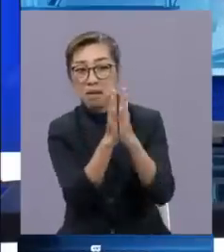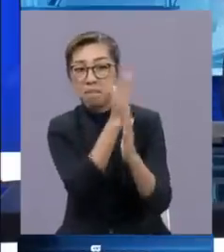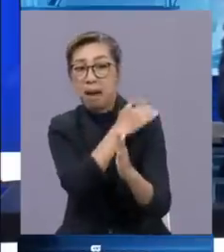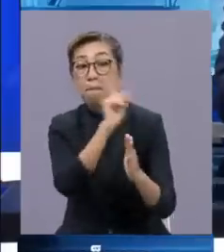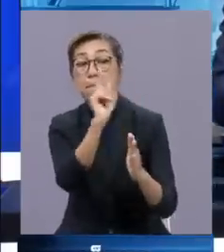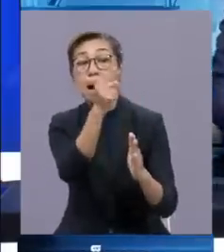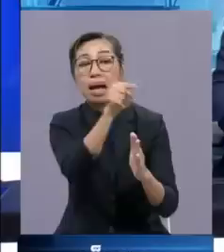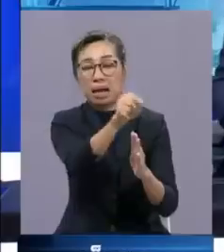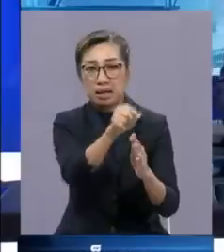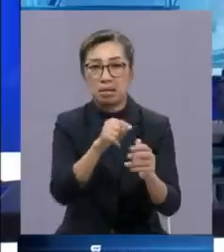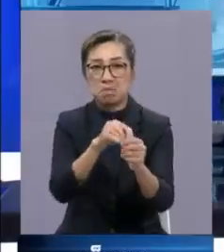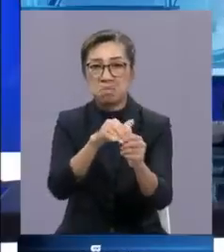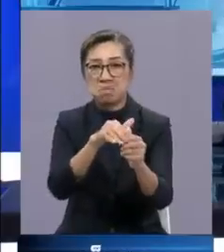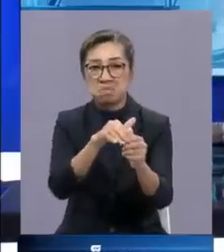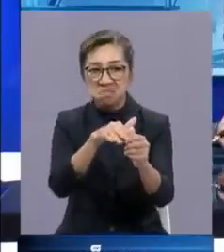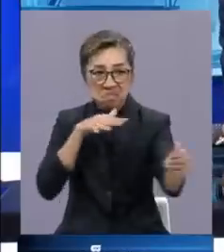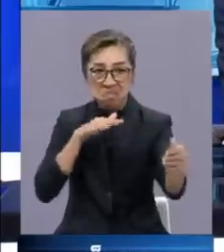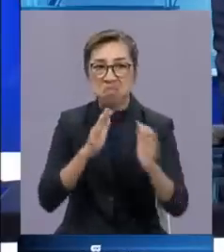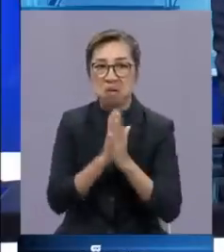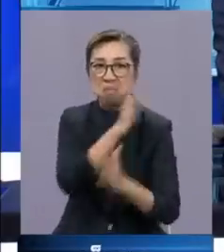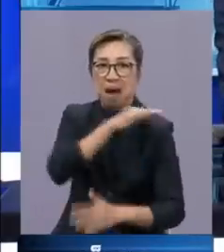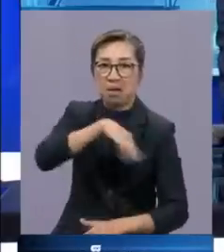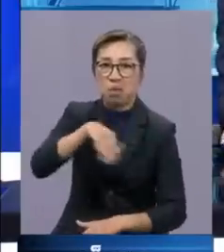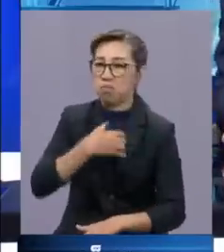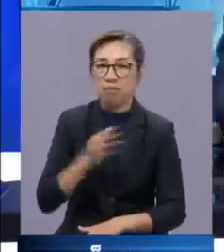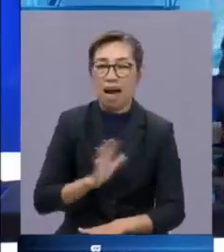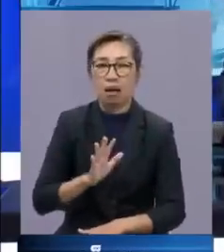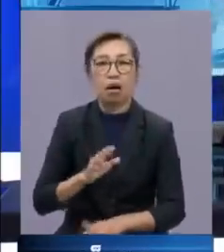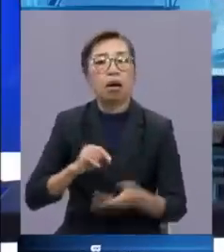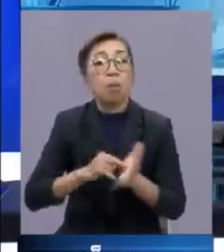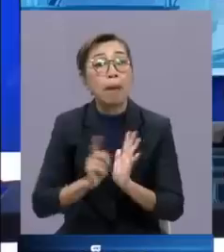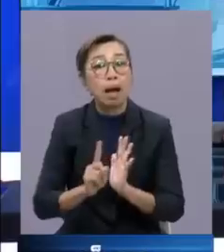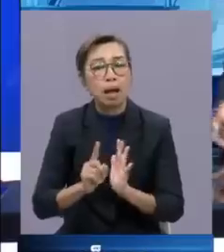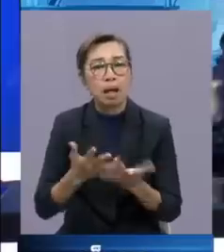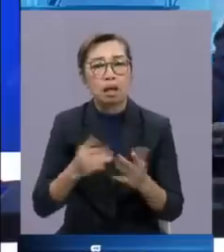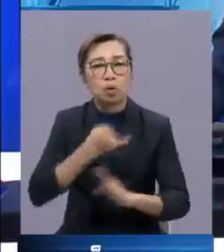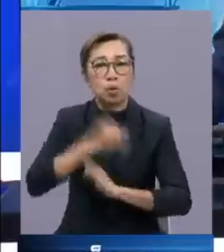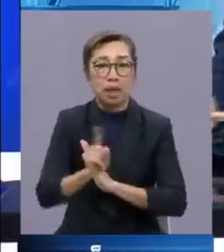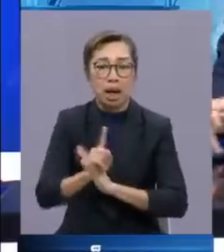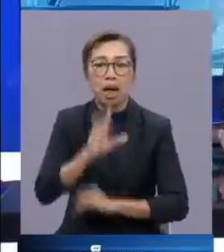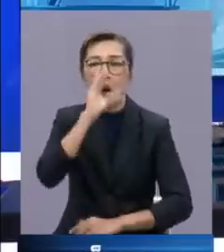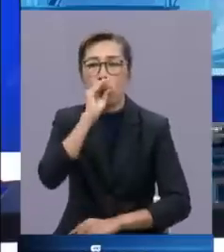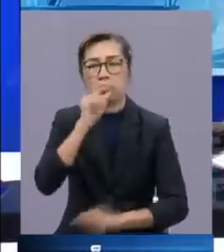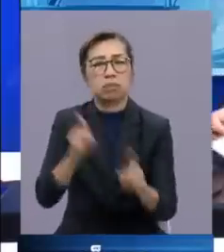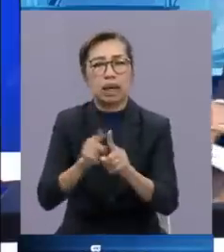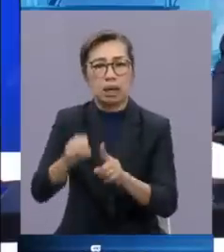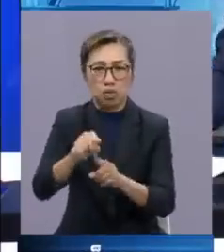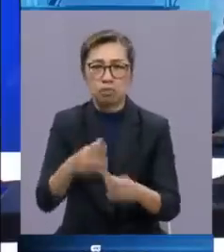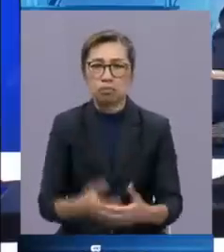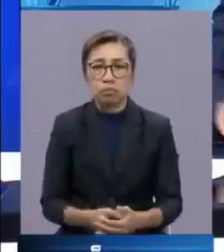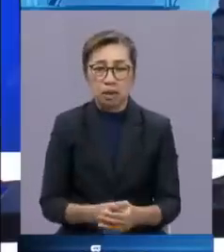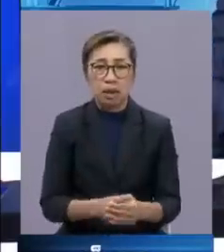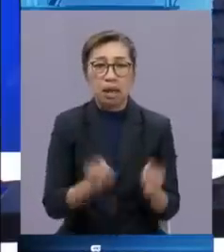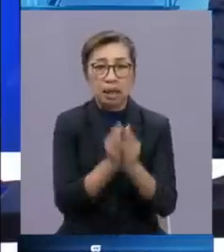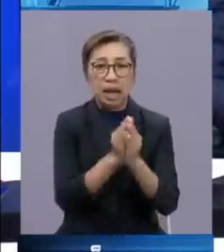่ มาเป็นผู้นำของหมู่สงฆ ์โอ้โห นี่อ่ะแล้วมันจะจบลงกันยังไง นั่นแหละสิแล้วก็ยังยกเหตุผลเดิมๆมาครับว่าคะแนนของทั้งอันดับ